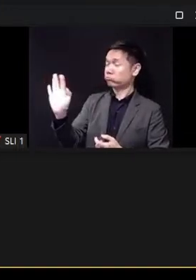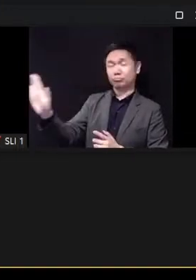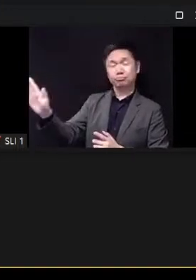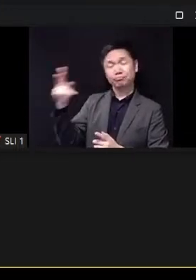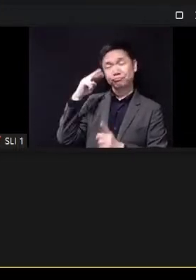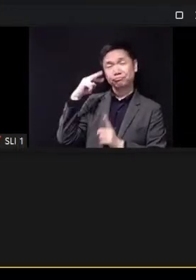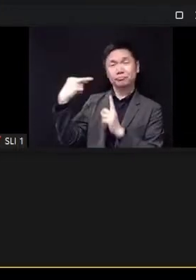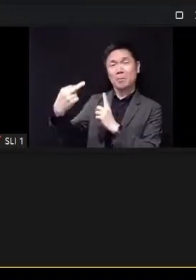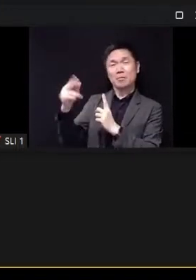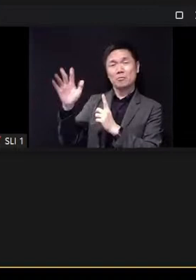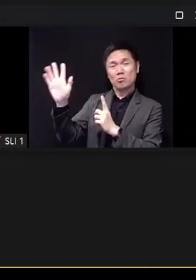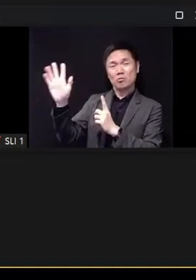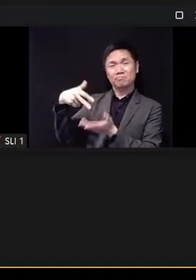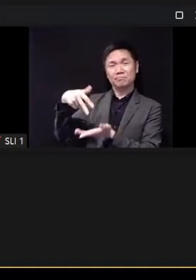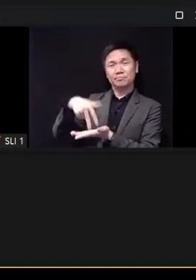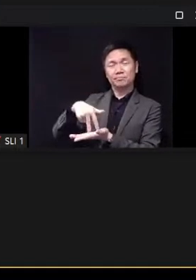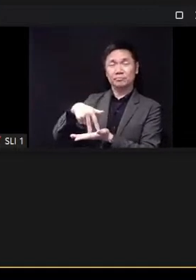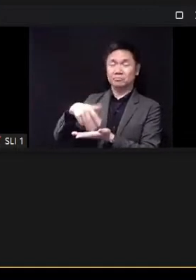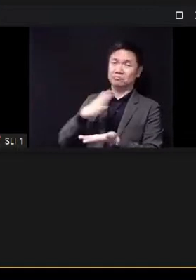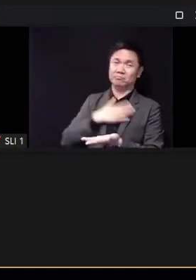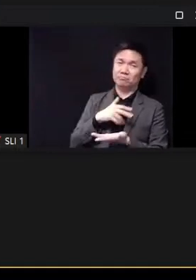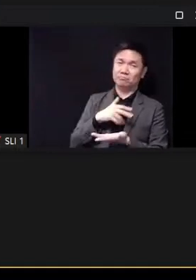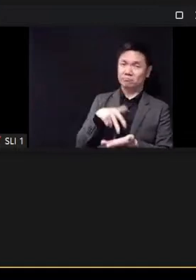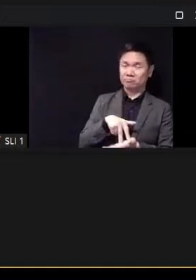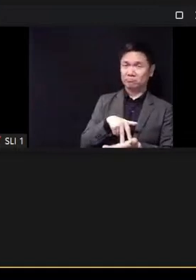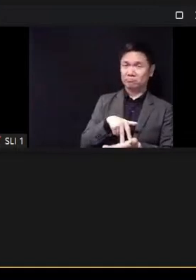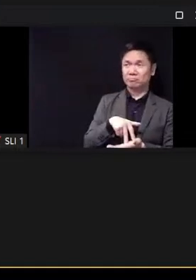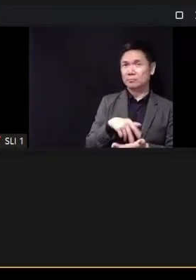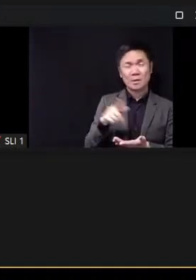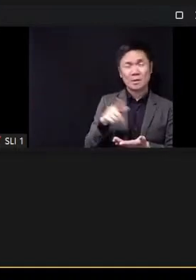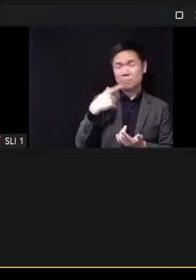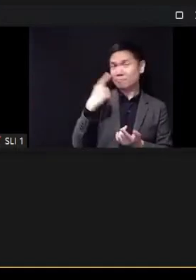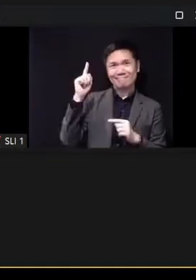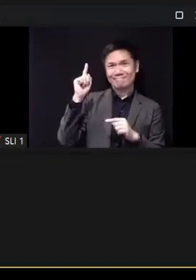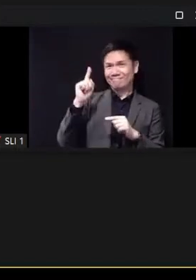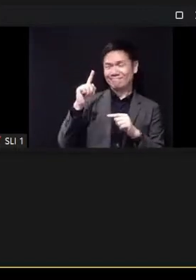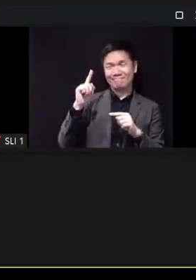это не может, конечно, устроить нас, как члена ESCAP